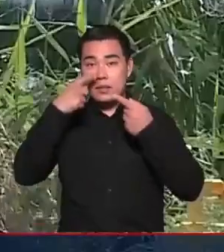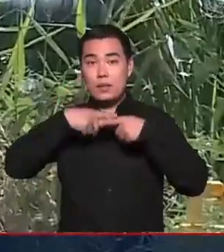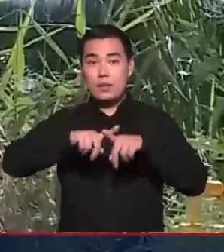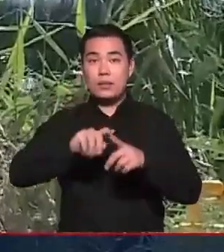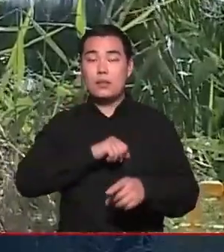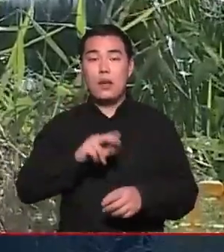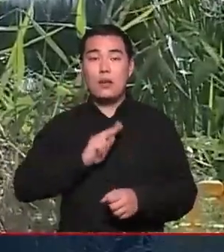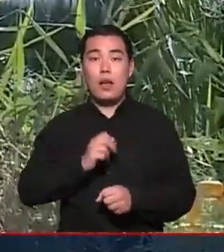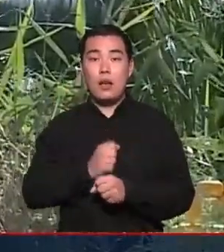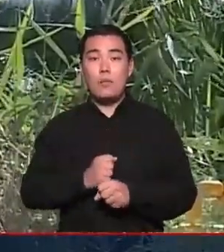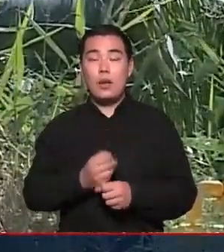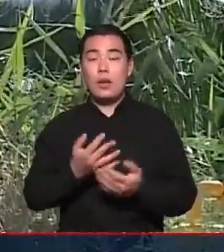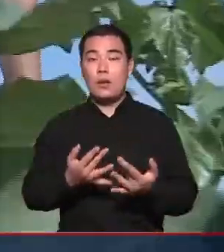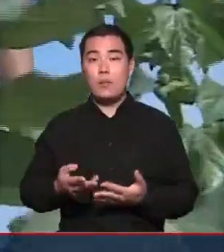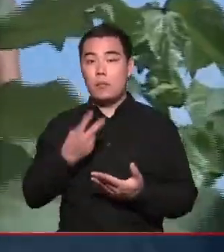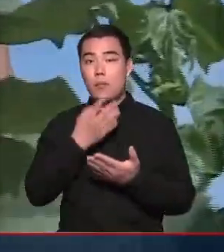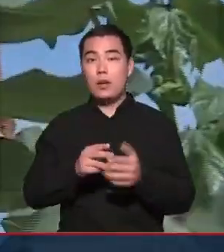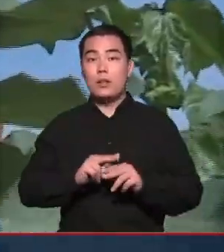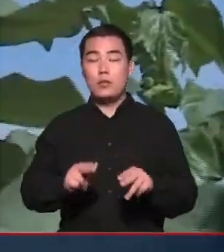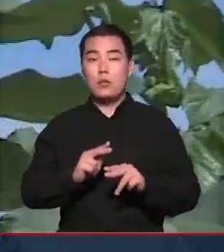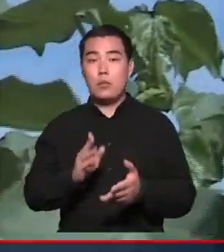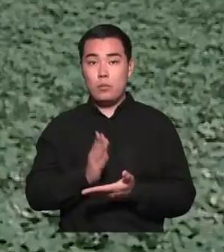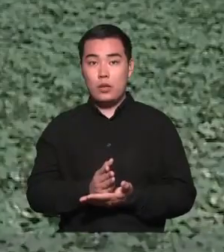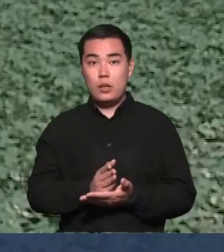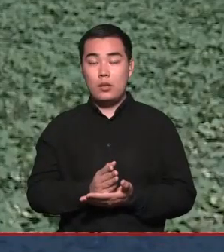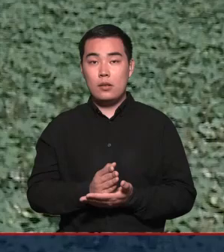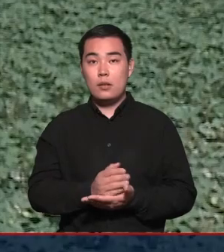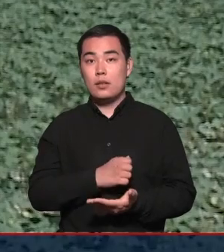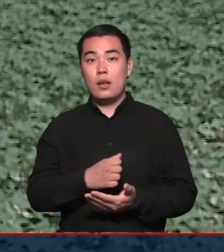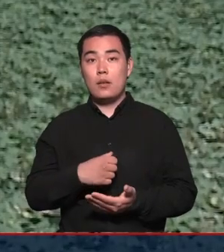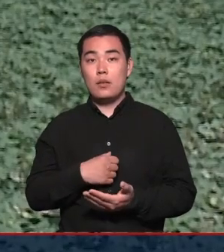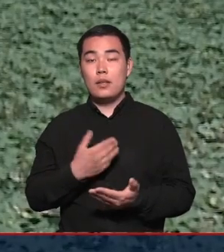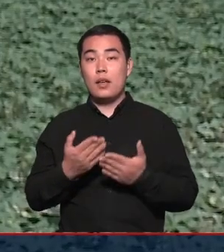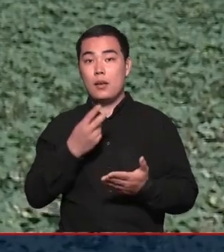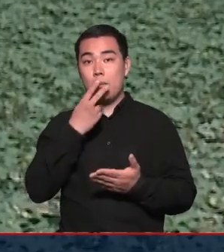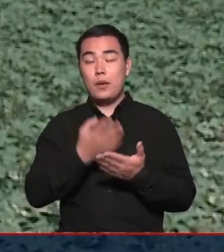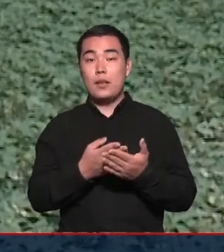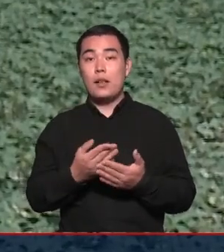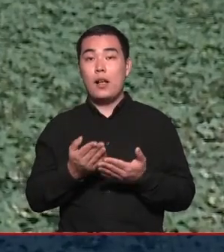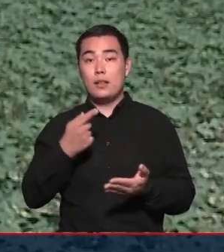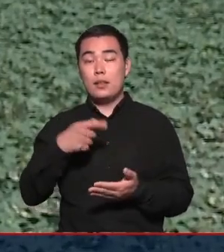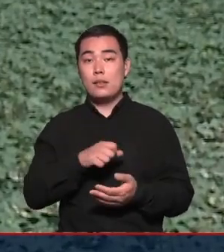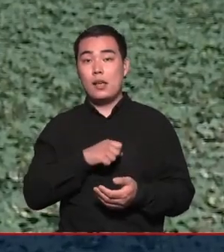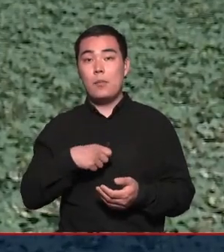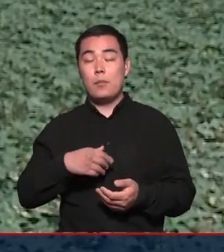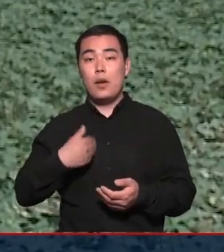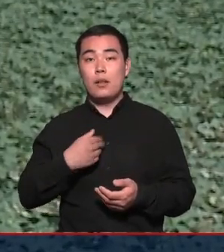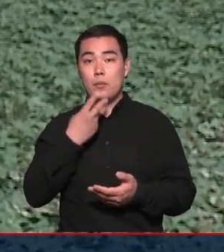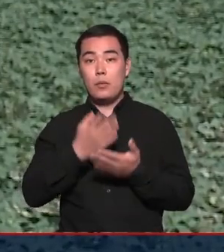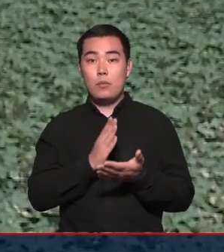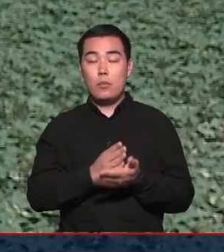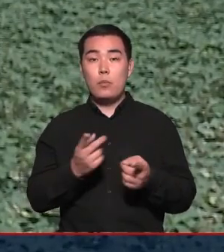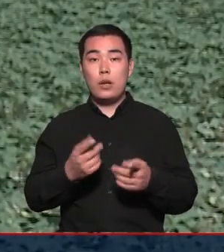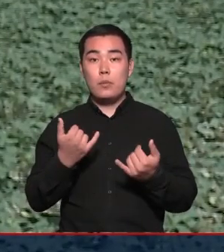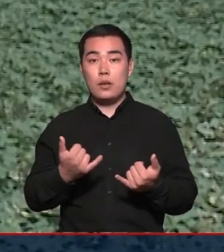басқа шаруаларға үйретуді көздеп отыр. Жанды өнімін жақсы беретін болса, алдағы бұл жалғасын табатын болады. Өткені